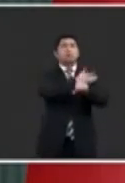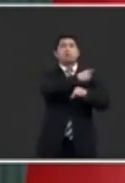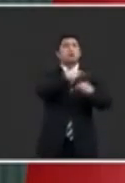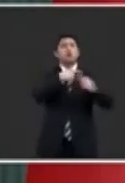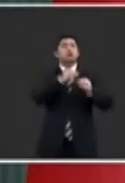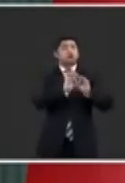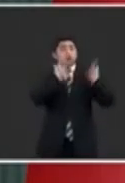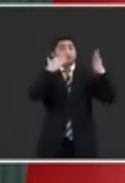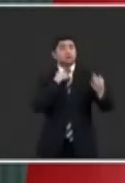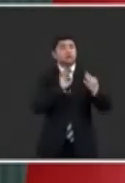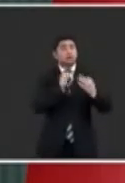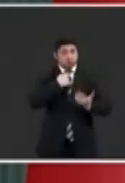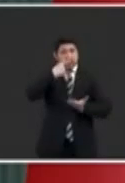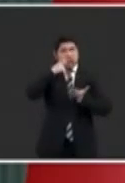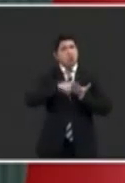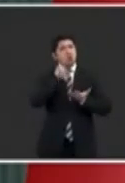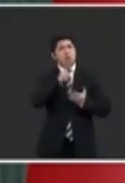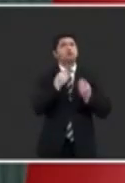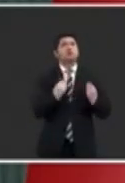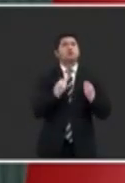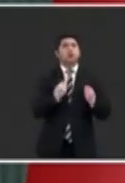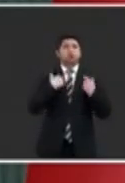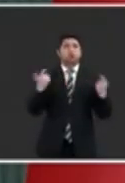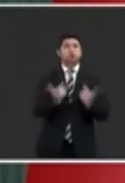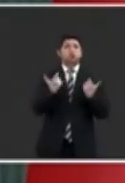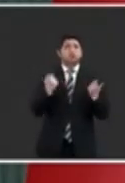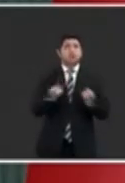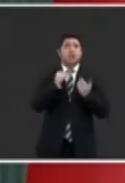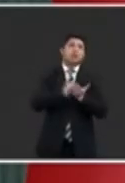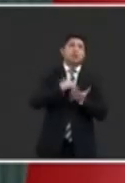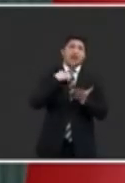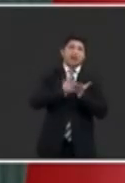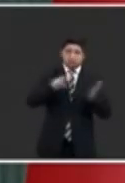katkı sağlayacağına inandığım verimli bir çalışma yemeği gerçekleştirdik.